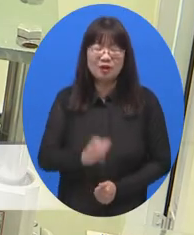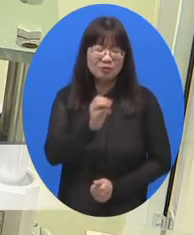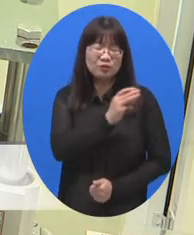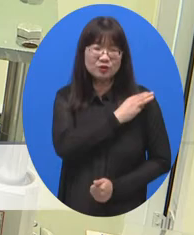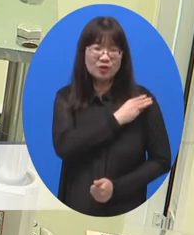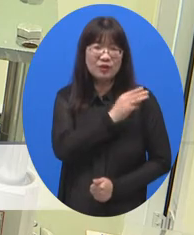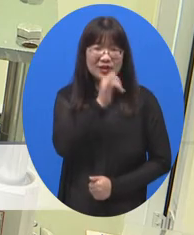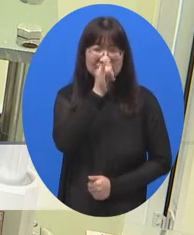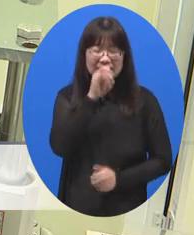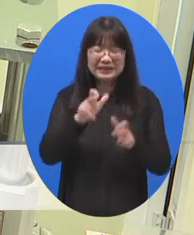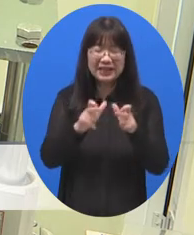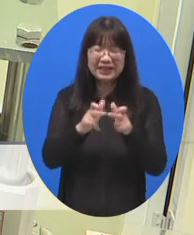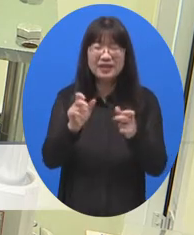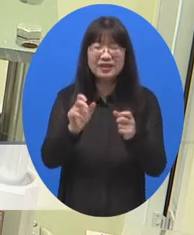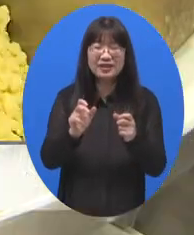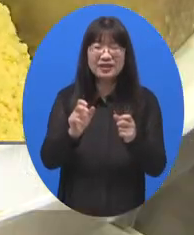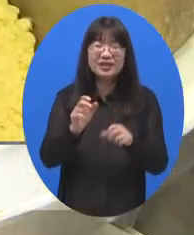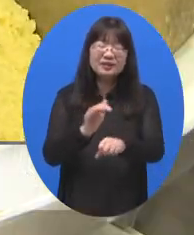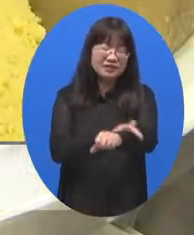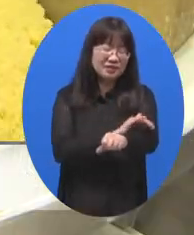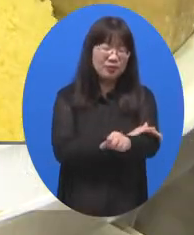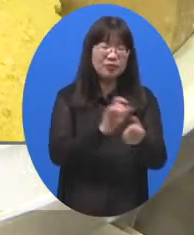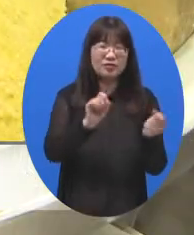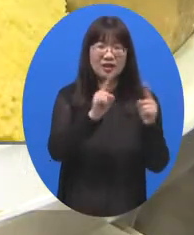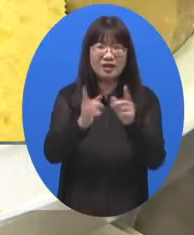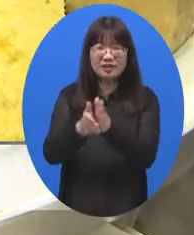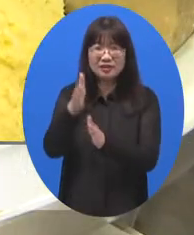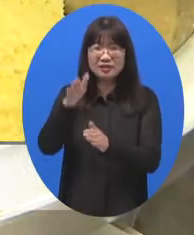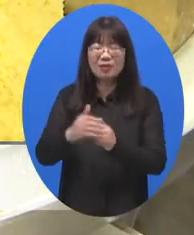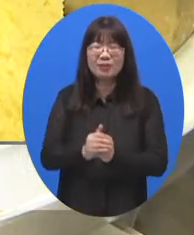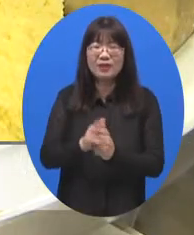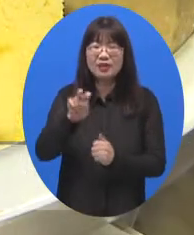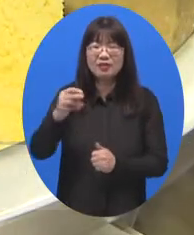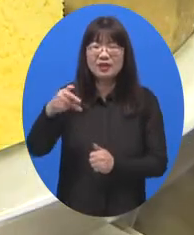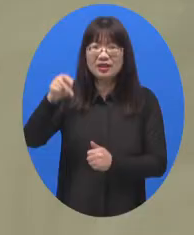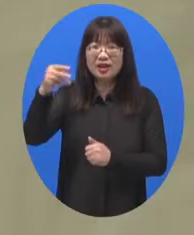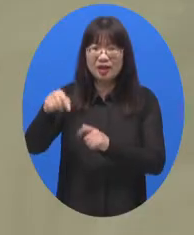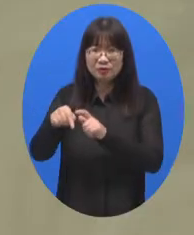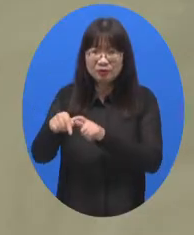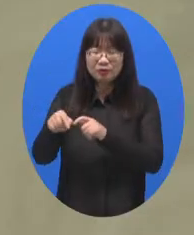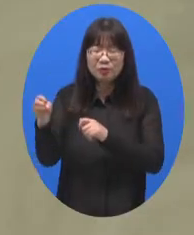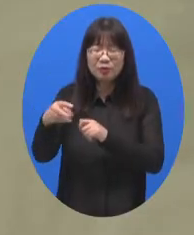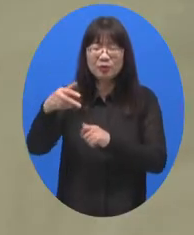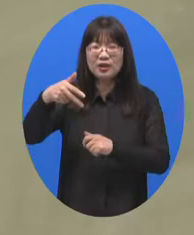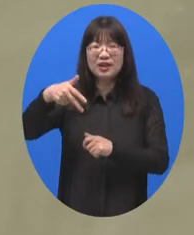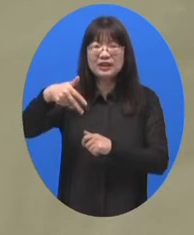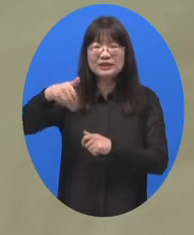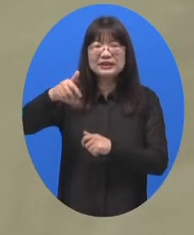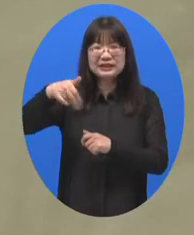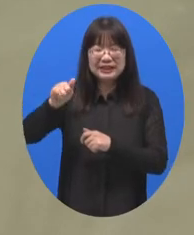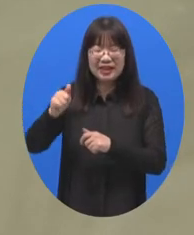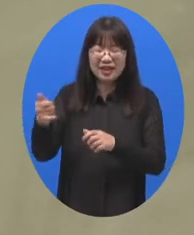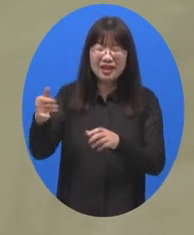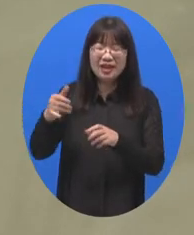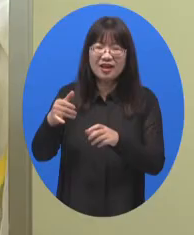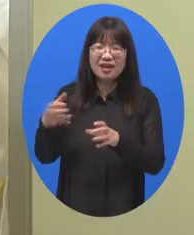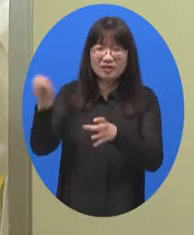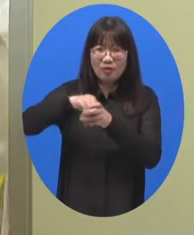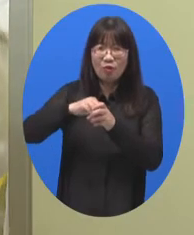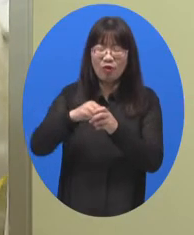부천시에 위치한 장애인 직업재활시설. 밀가루에 소금과 치자물을 넣어 노란 반죽을 만들고 가는 면을